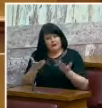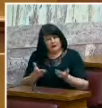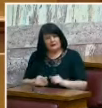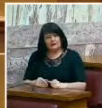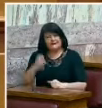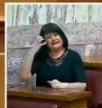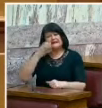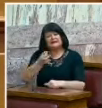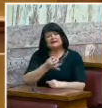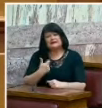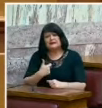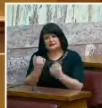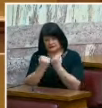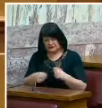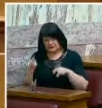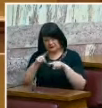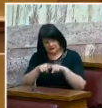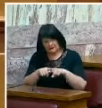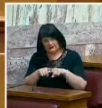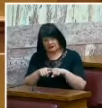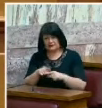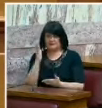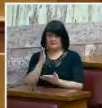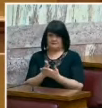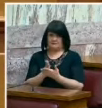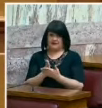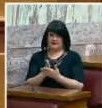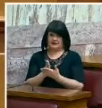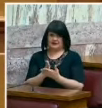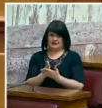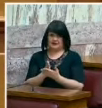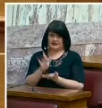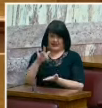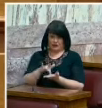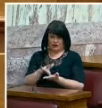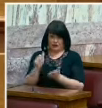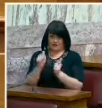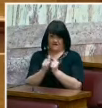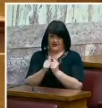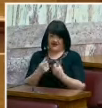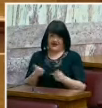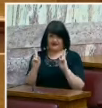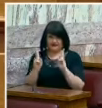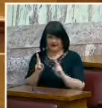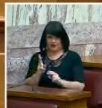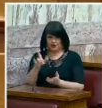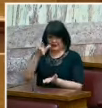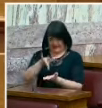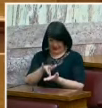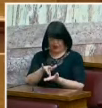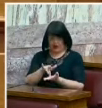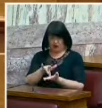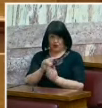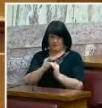ανεξάρτητοι Έλληνες είναι ένα κόμμα του μετριοπαθούς φιλελεύθερου κέντρου. Αυτό είναι, έτσι δεν είναι? Επειδή κάθονται στο κέντρο, είναι και μετριοπαθείς.